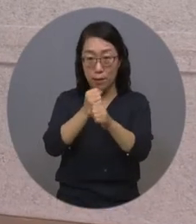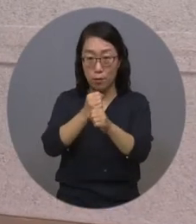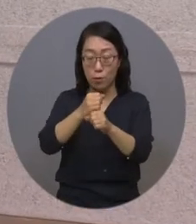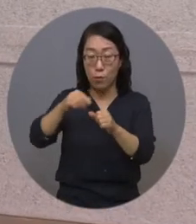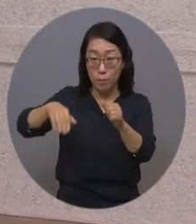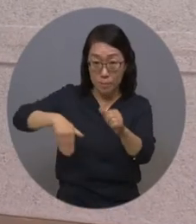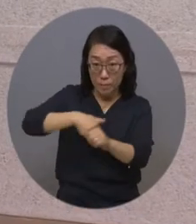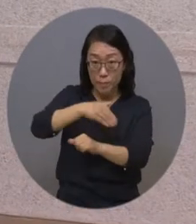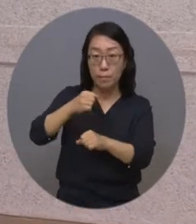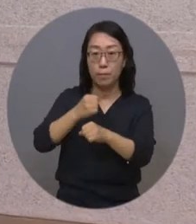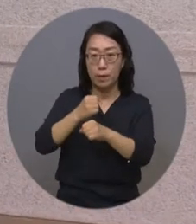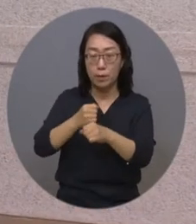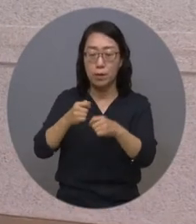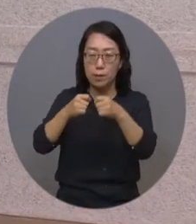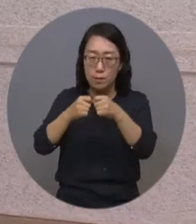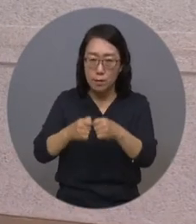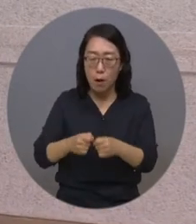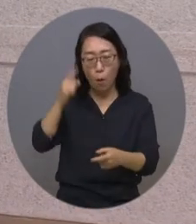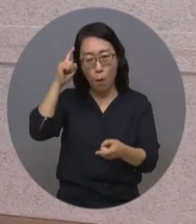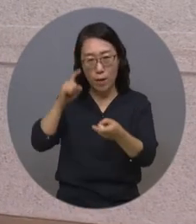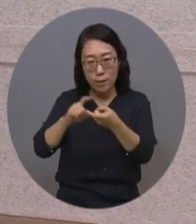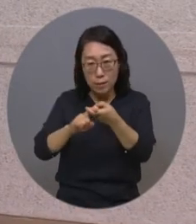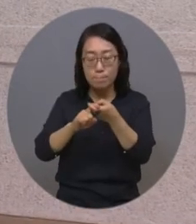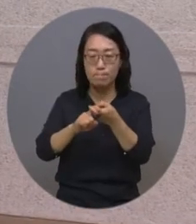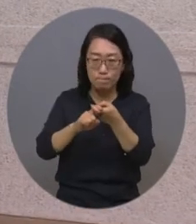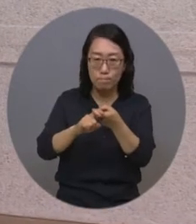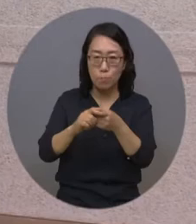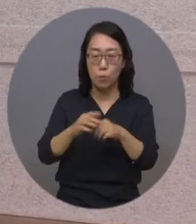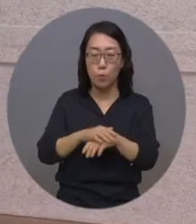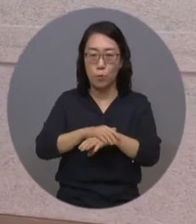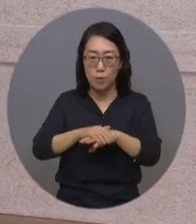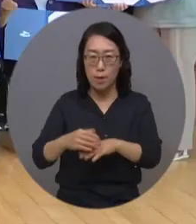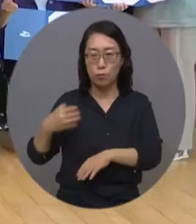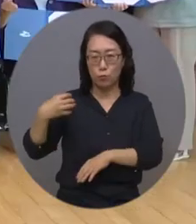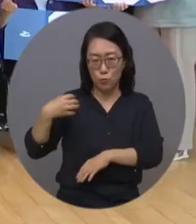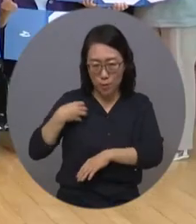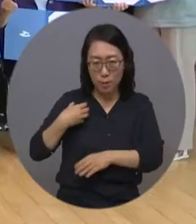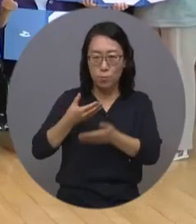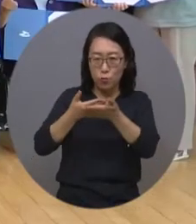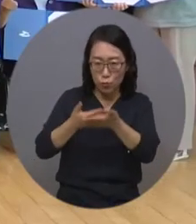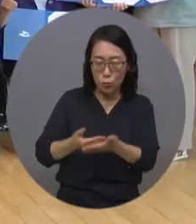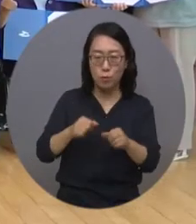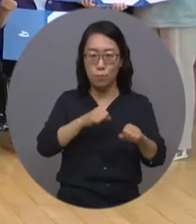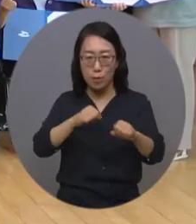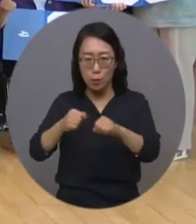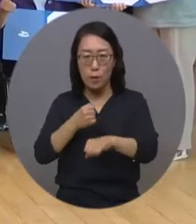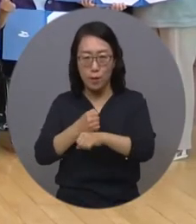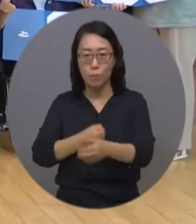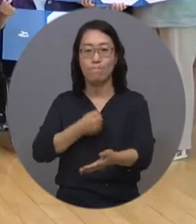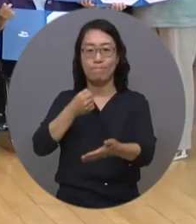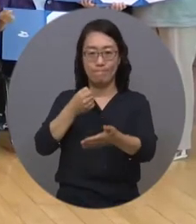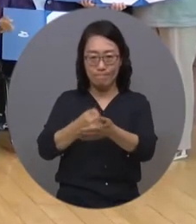복지사업단에 세심한 관심을 갖고 버팀목 역할을 다하기로 했습니다.